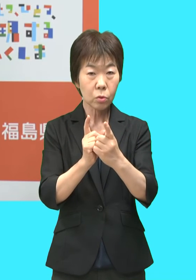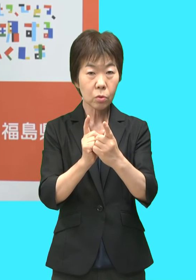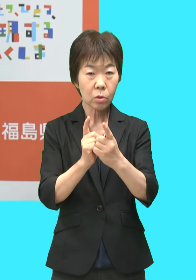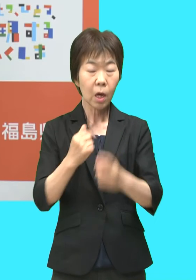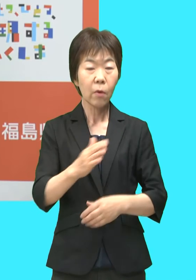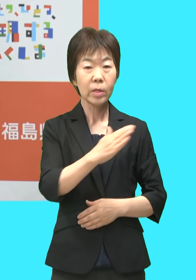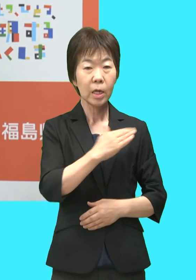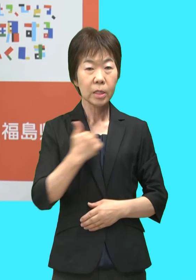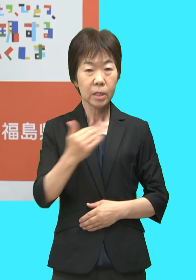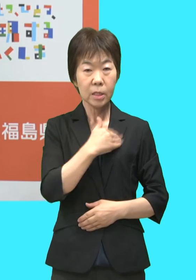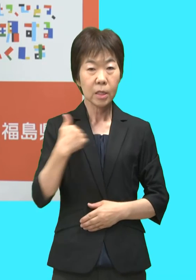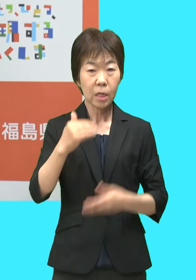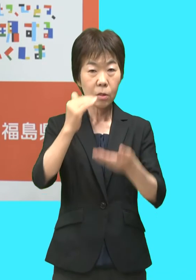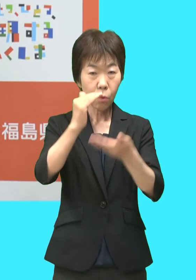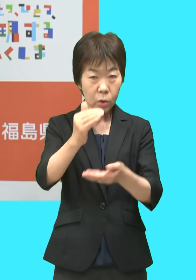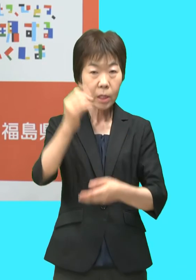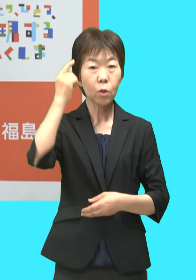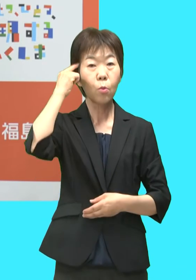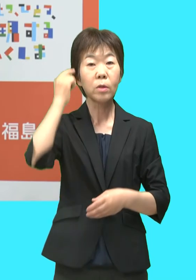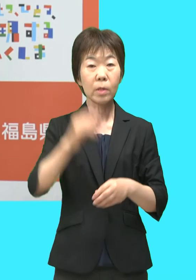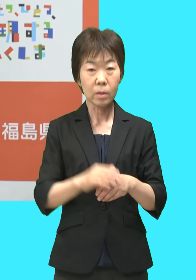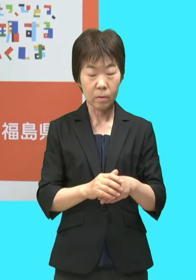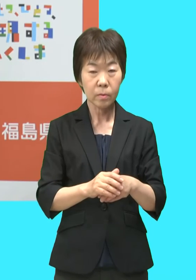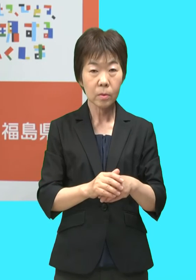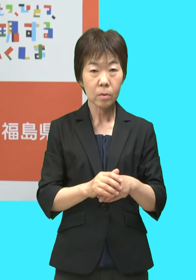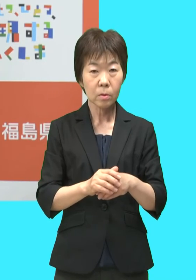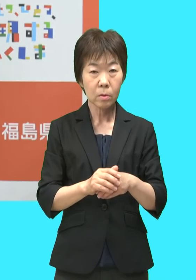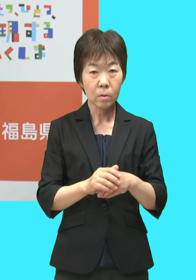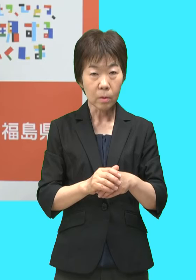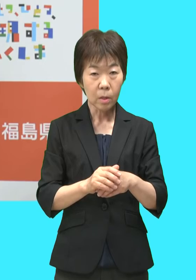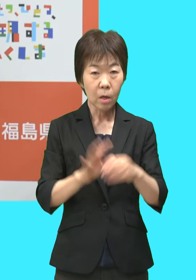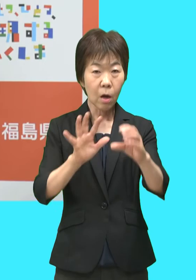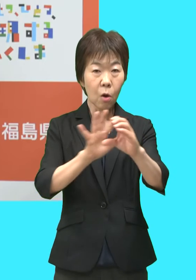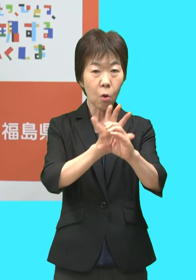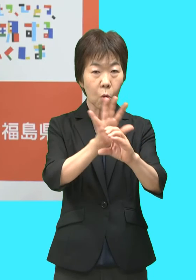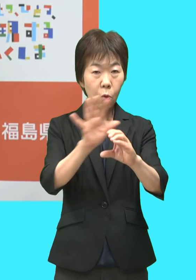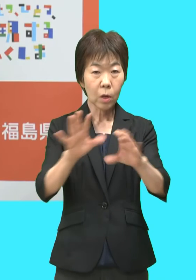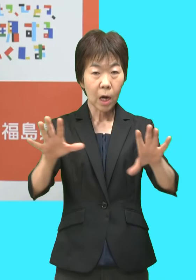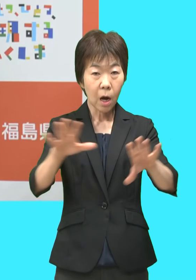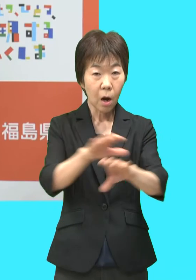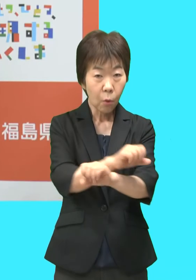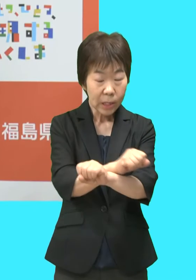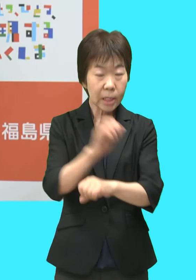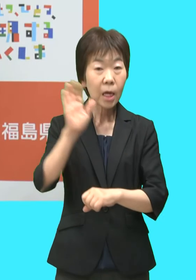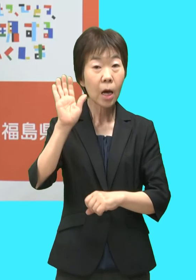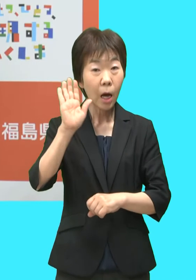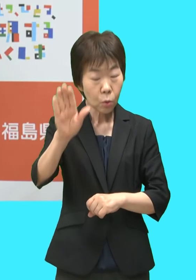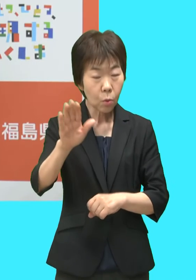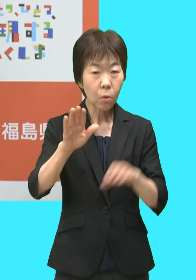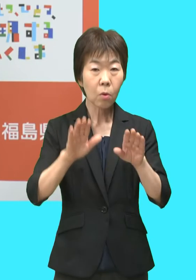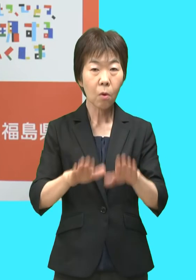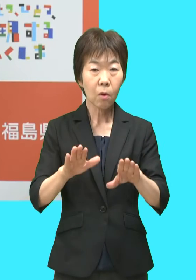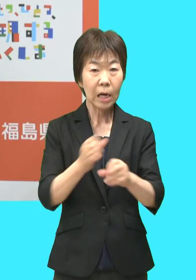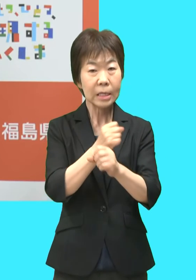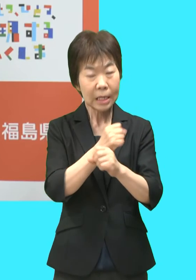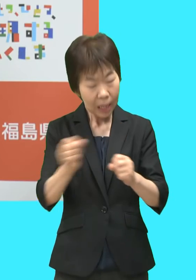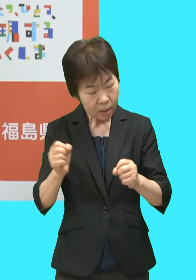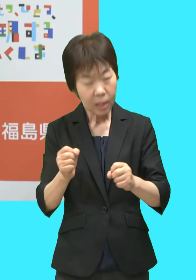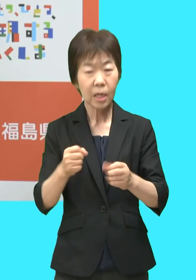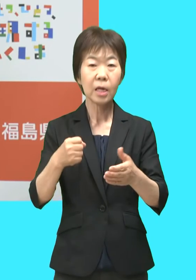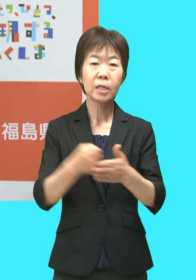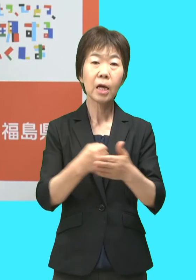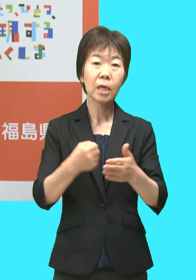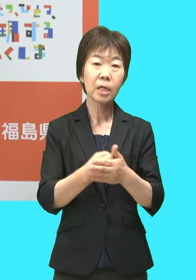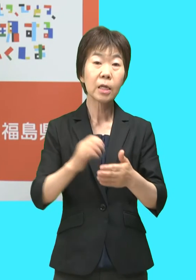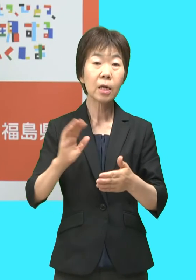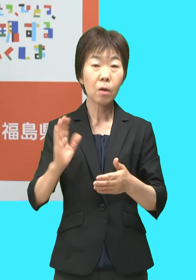々にできることだと思いますし、またその後コロナが落ち着いた後ですね、今回できなくて残念だったけれ